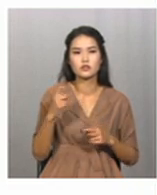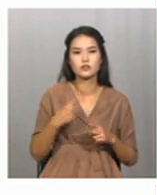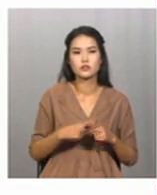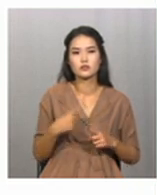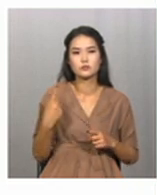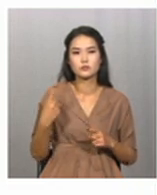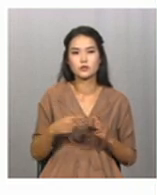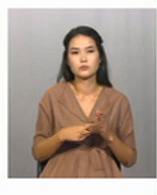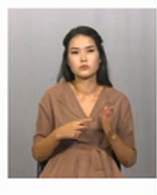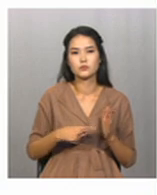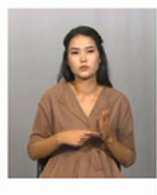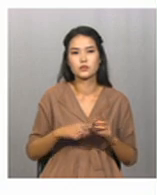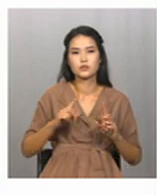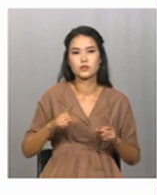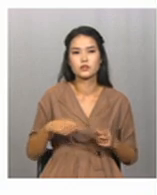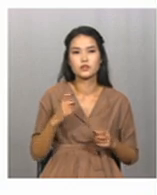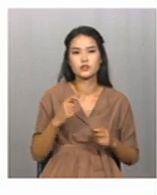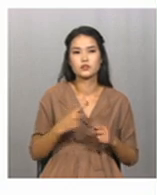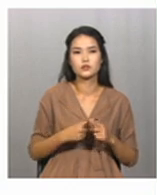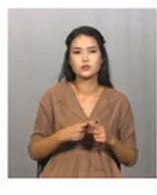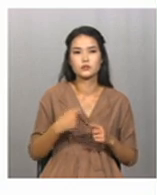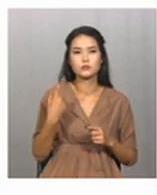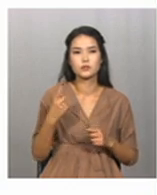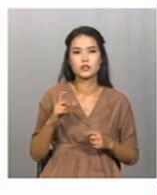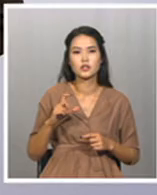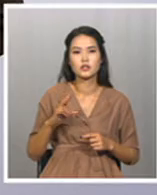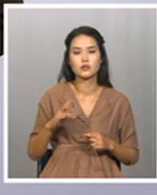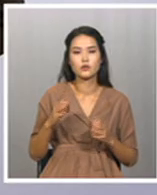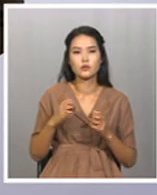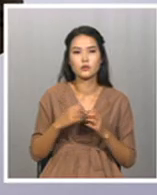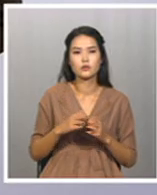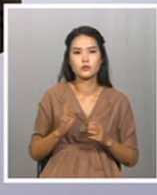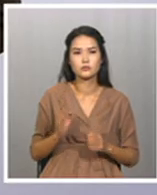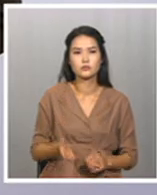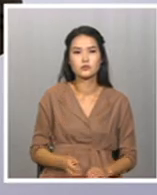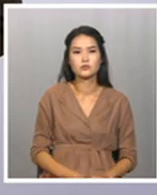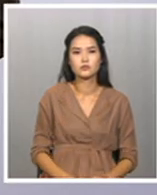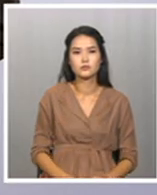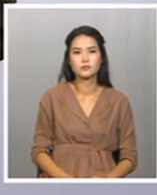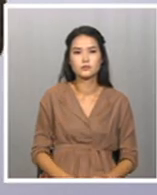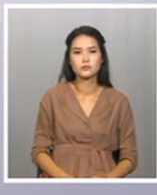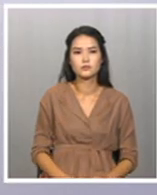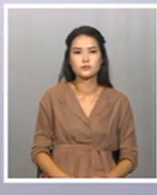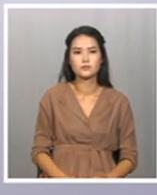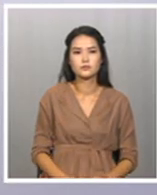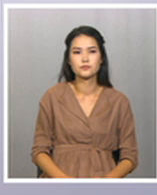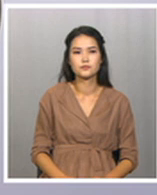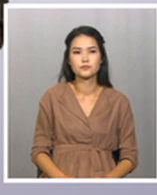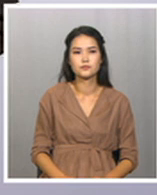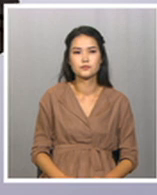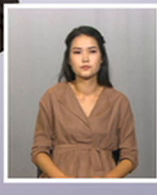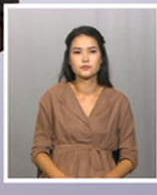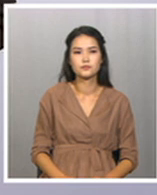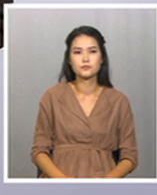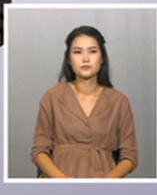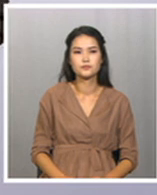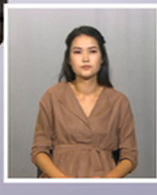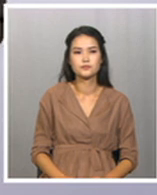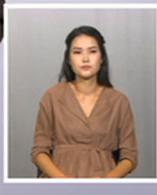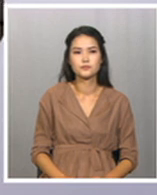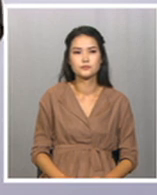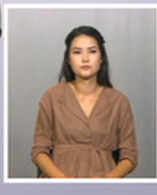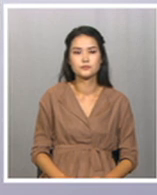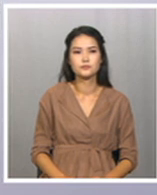қосылған 1-дің ондық логарифмінің 3 дәрежесі бөлінген х қосылған 1 көбейтілген 10-ның натурал